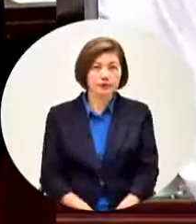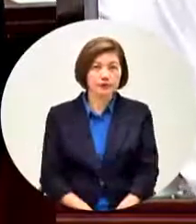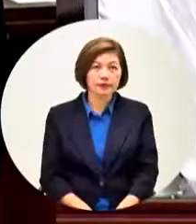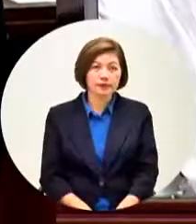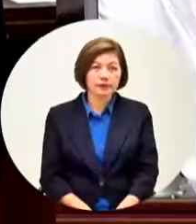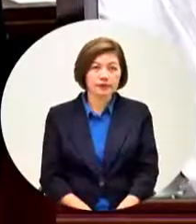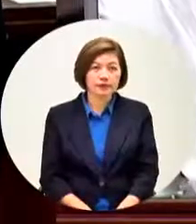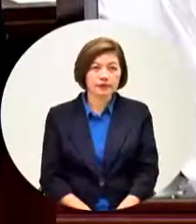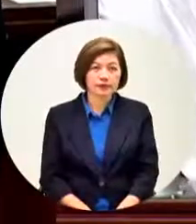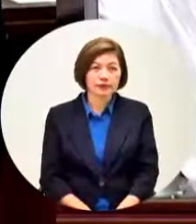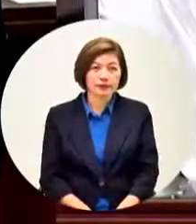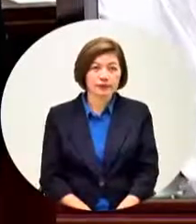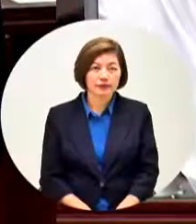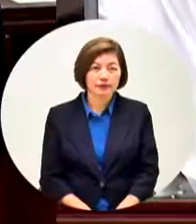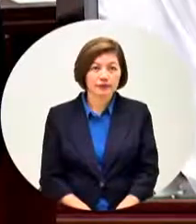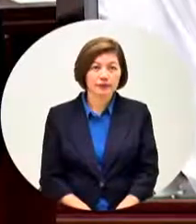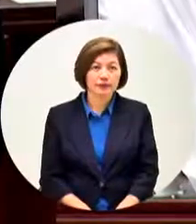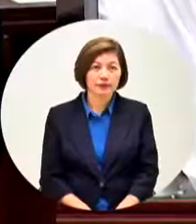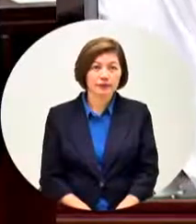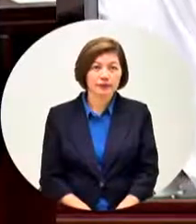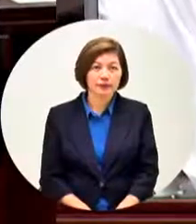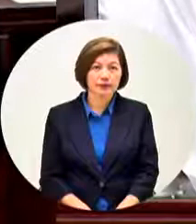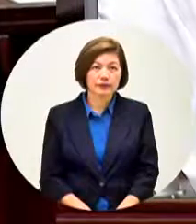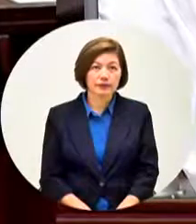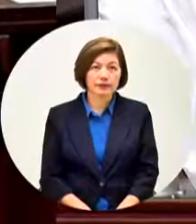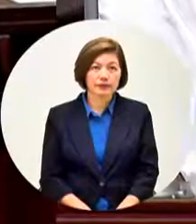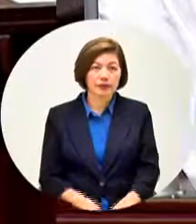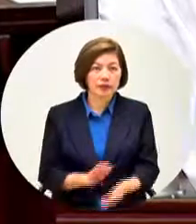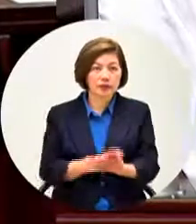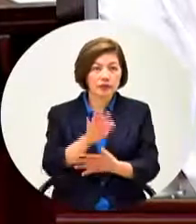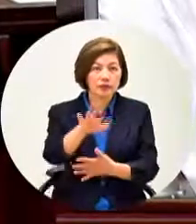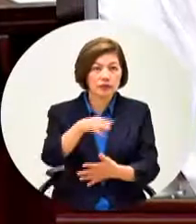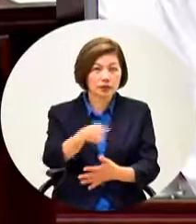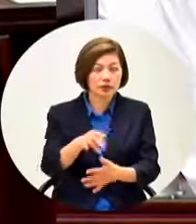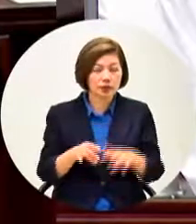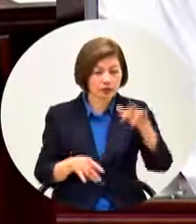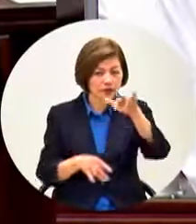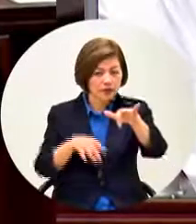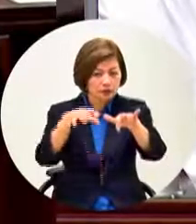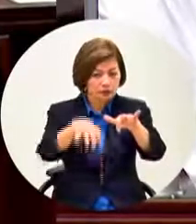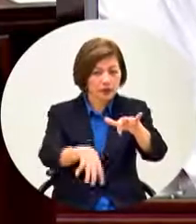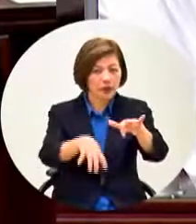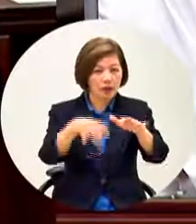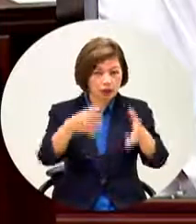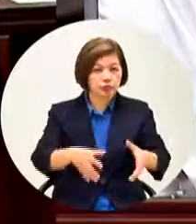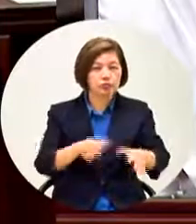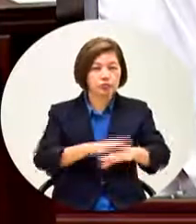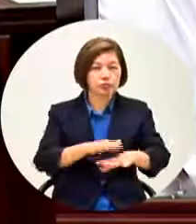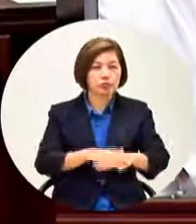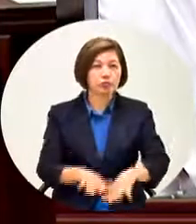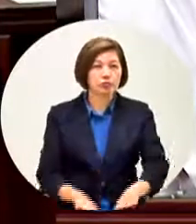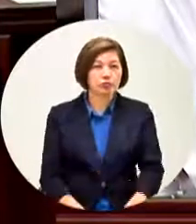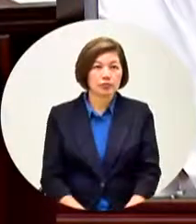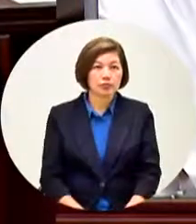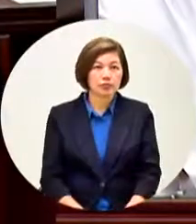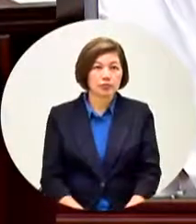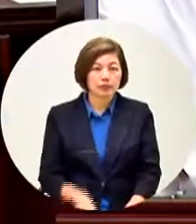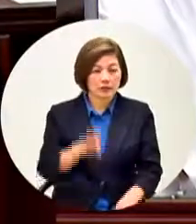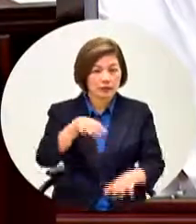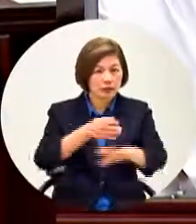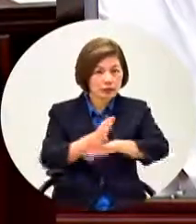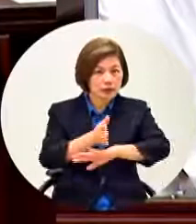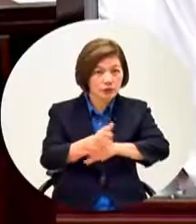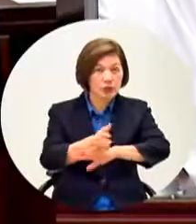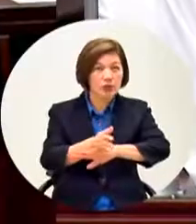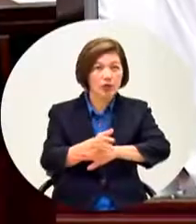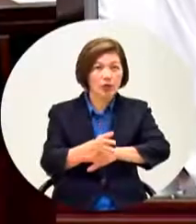尾啊，敢那因恁个基站要设伫遐嘛？ 对机场， 吼、哦、啊，经过安迄、那个安、那个银